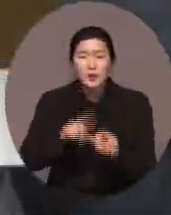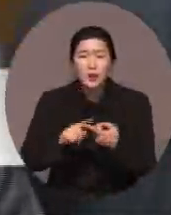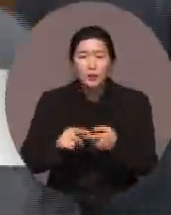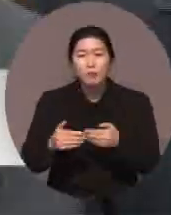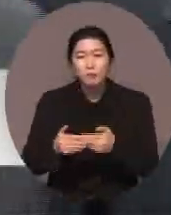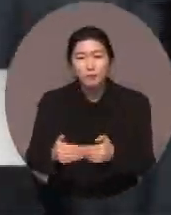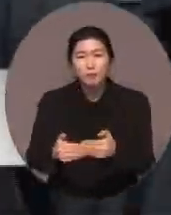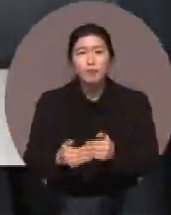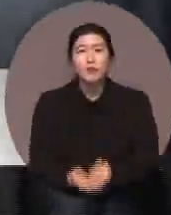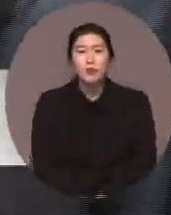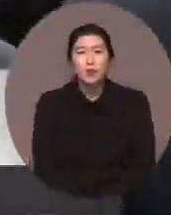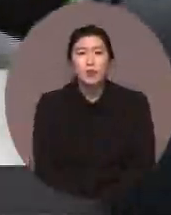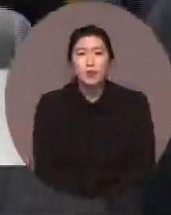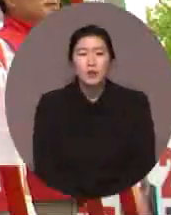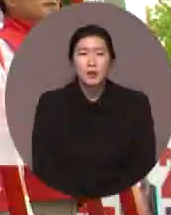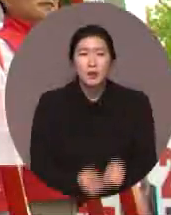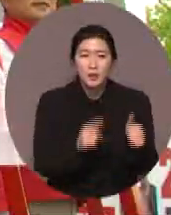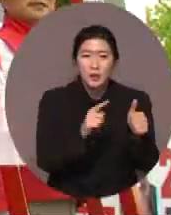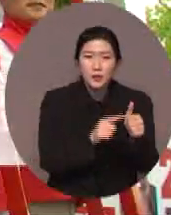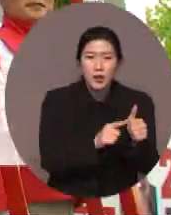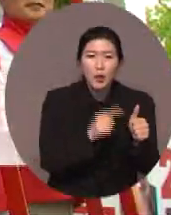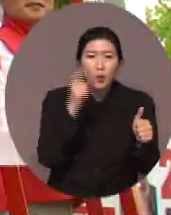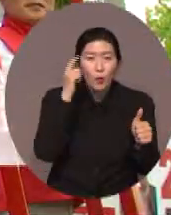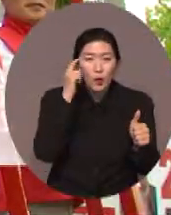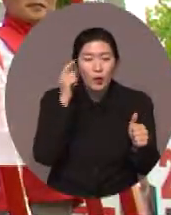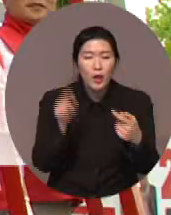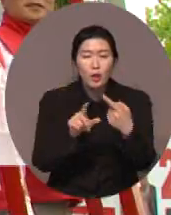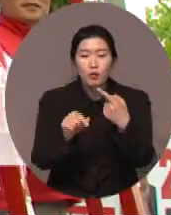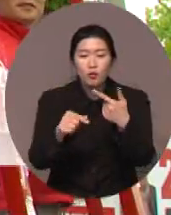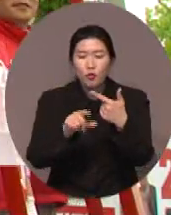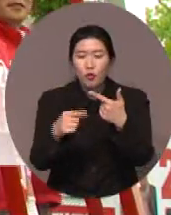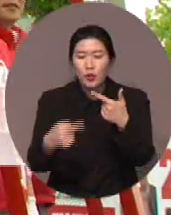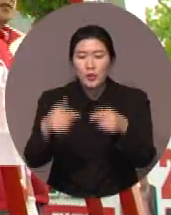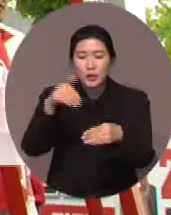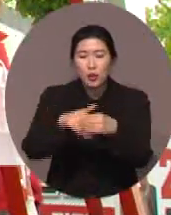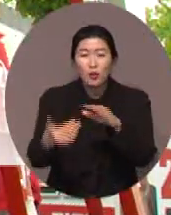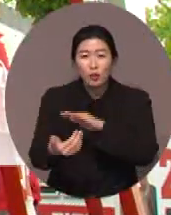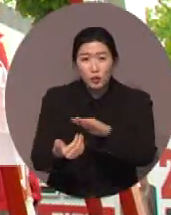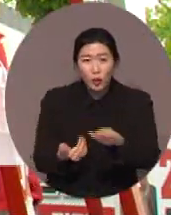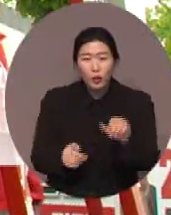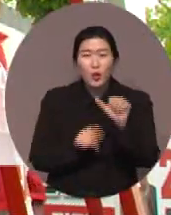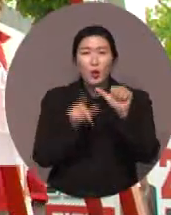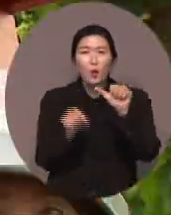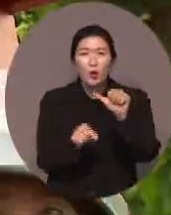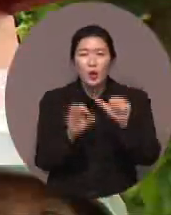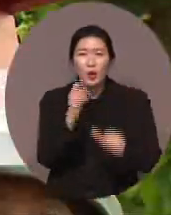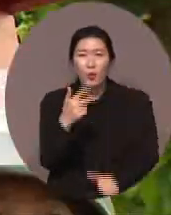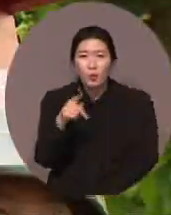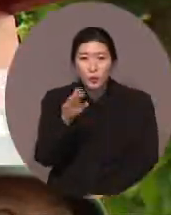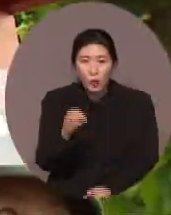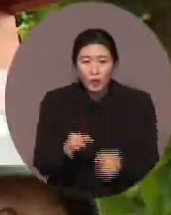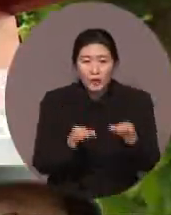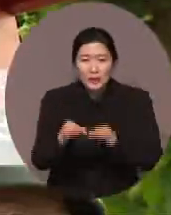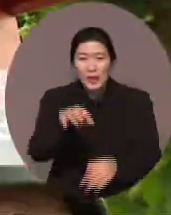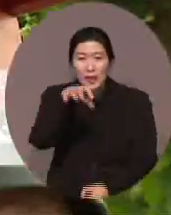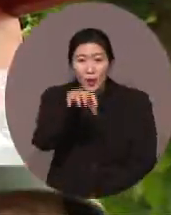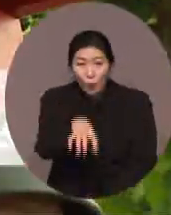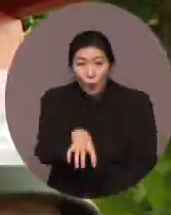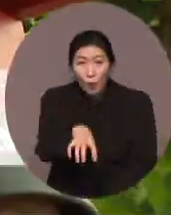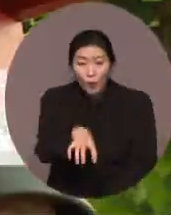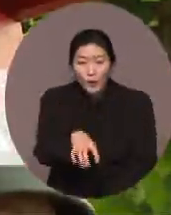확정됐습니다이 시장은 6일 지방선거를 앞둔 지난해 5월 오정시장 중도매인연합회